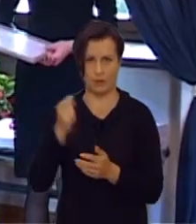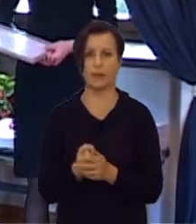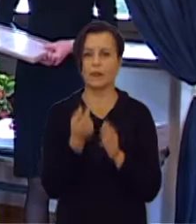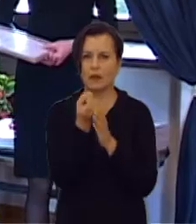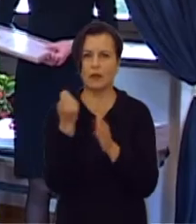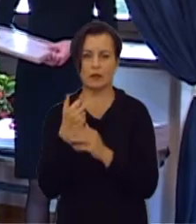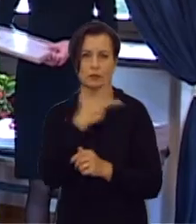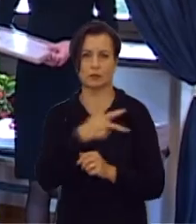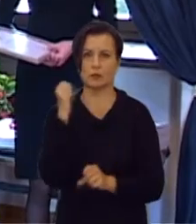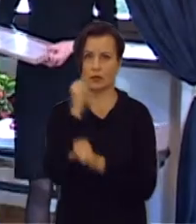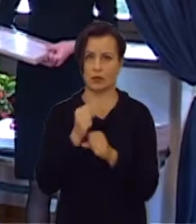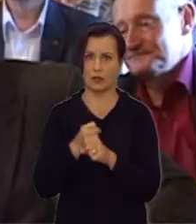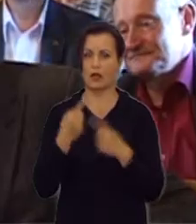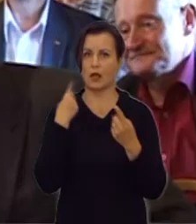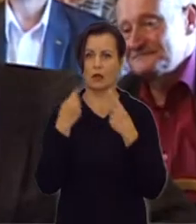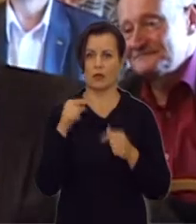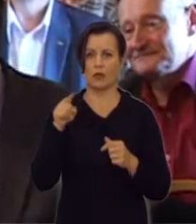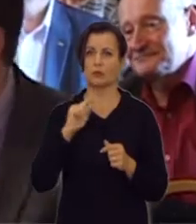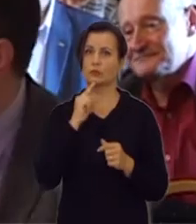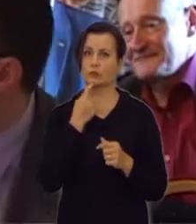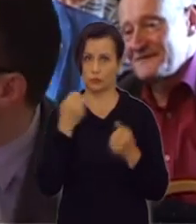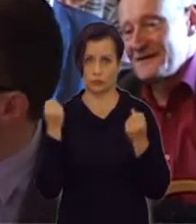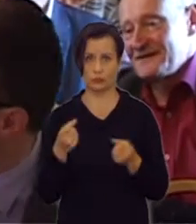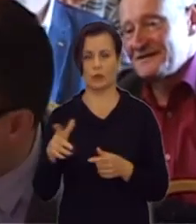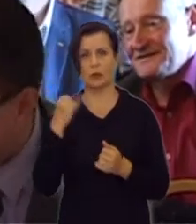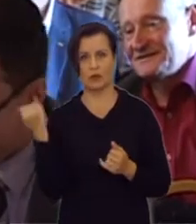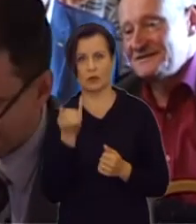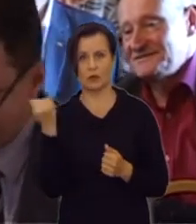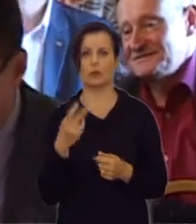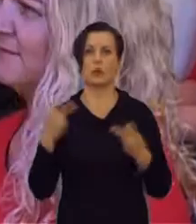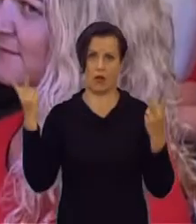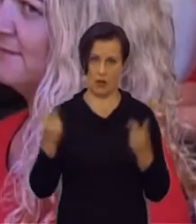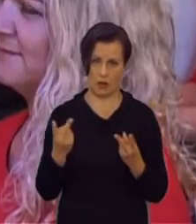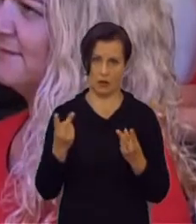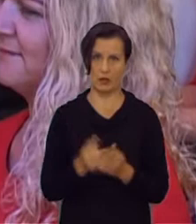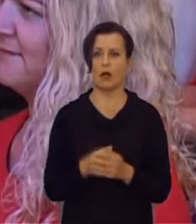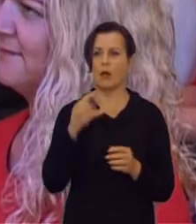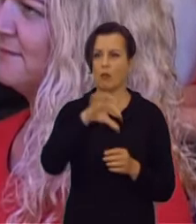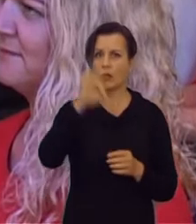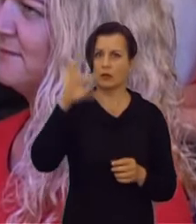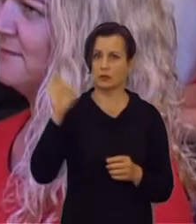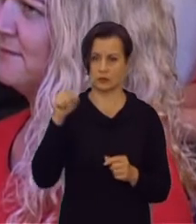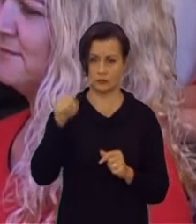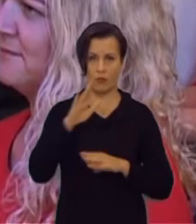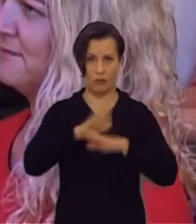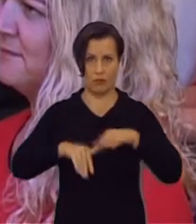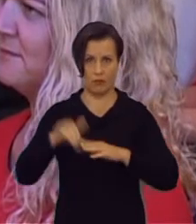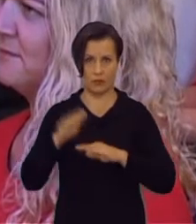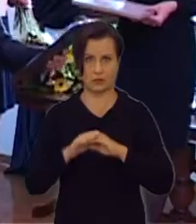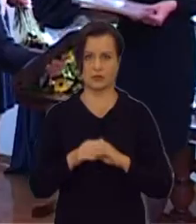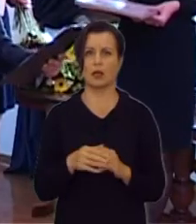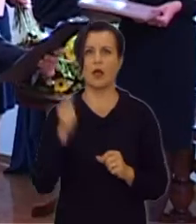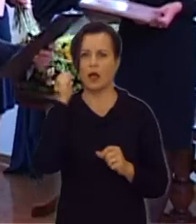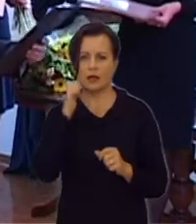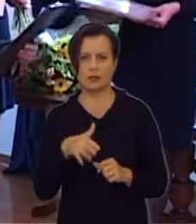socialinės darbuotojos pasakojo, kad jų darbas nors ir sunkus, bet įdomus ir labai reikalingas. Pasirinkusiems šią profesiją kiekvieną